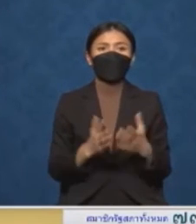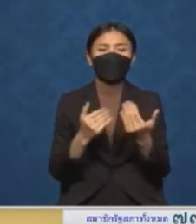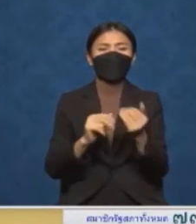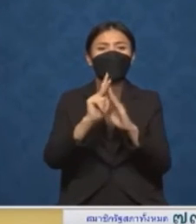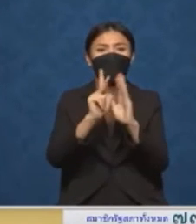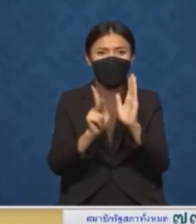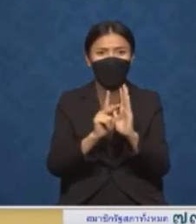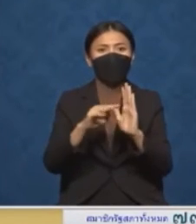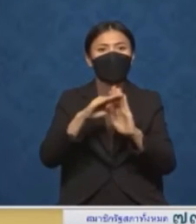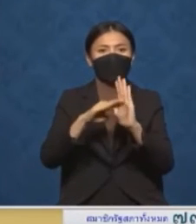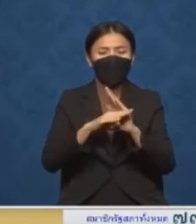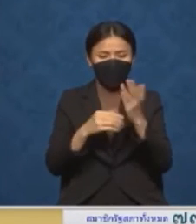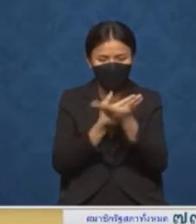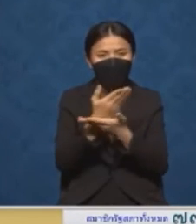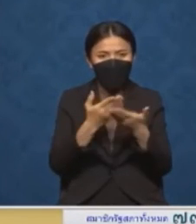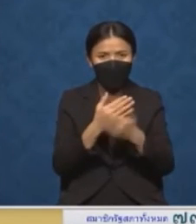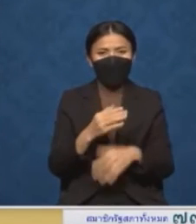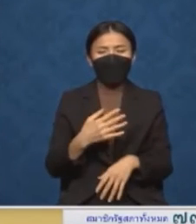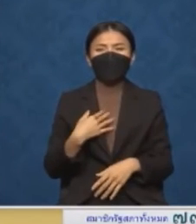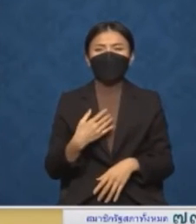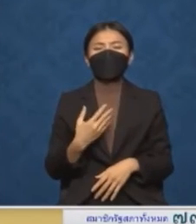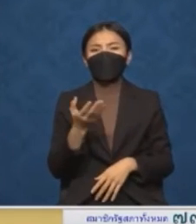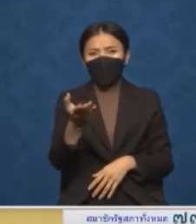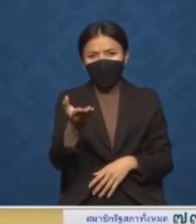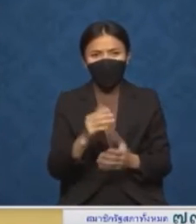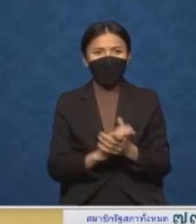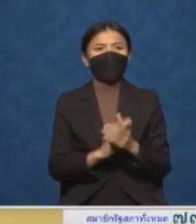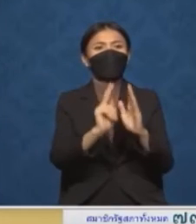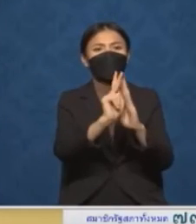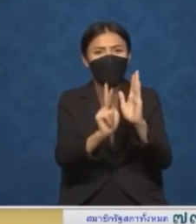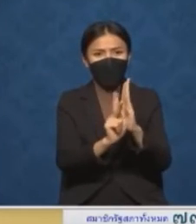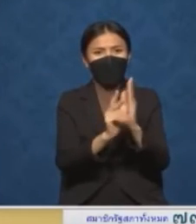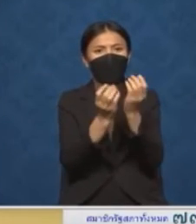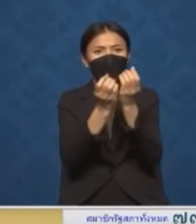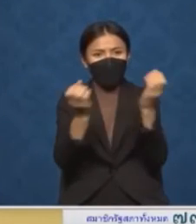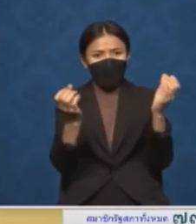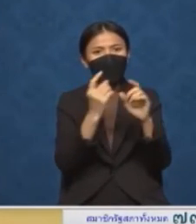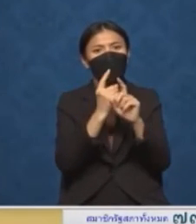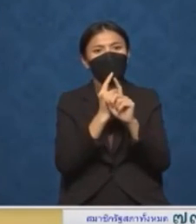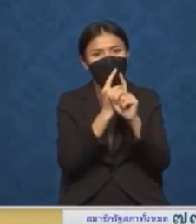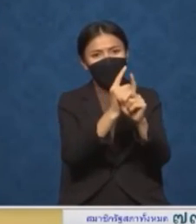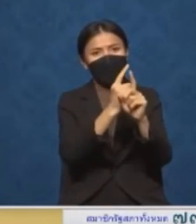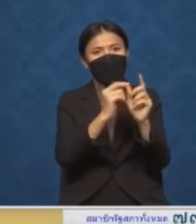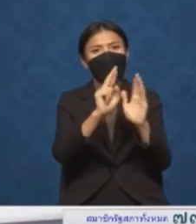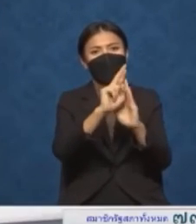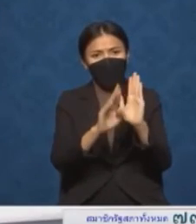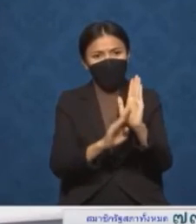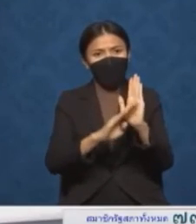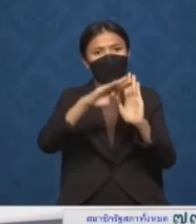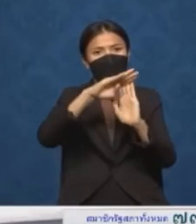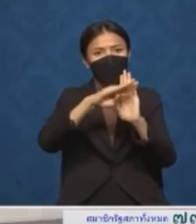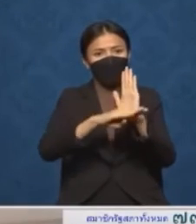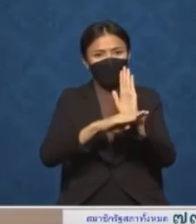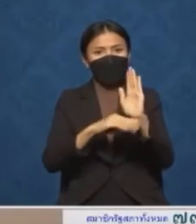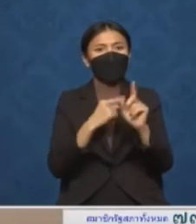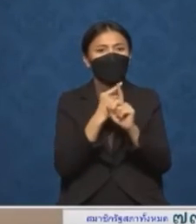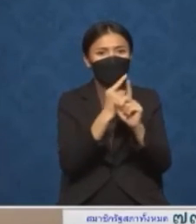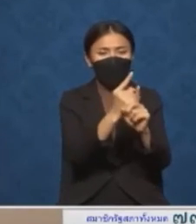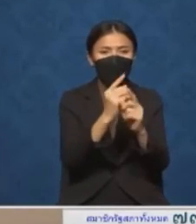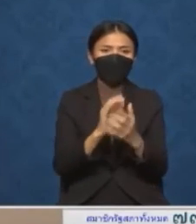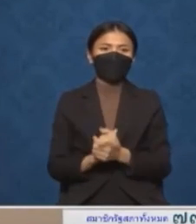ายามทำให้ชอบด้วยข้อบังคับชอบด้วยรัฐธรรมนูญน่าจะดีที่สุดนะครับ ครับผมก็พยายามยึดแนวนั้นนะครับ